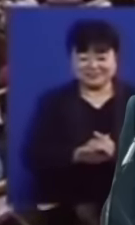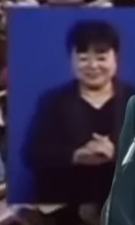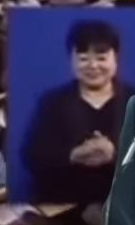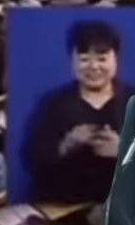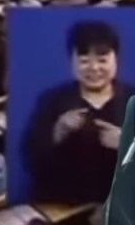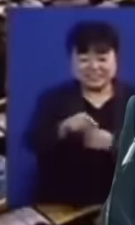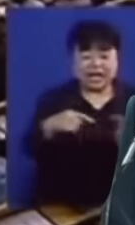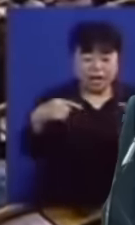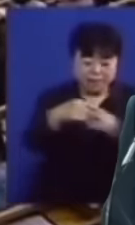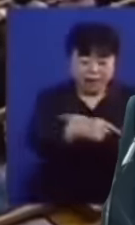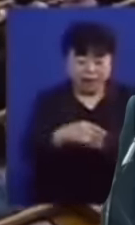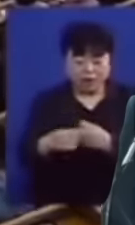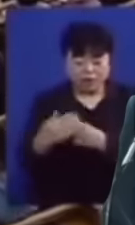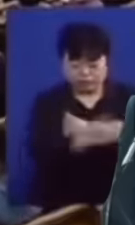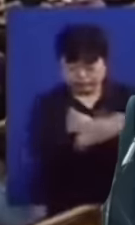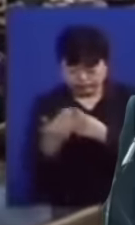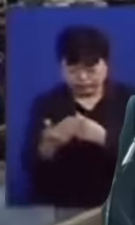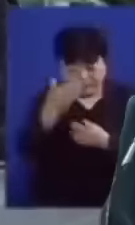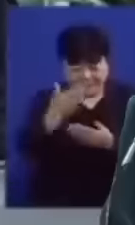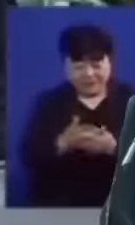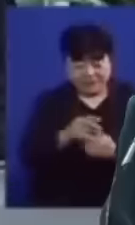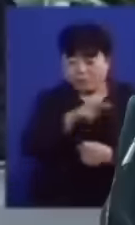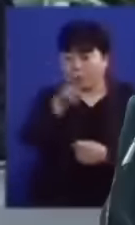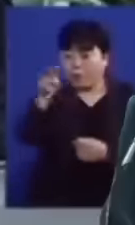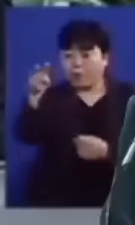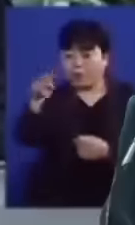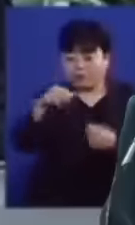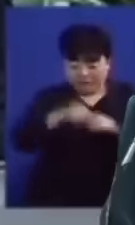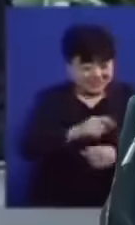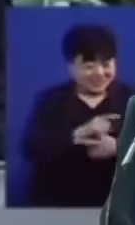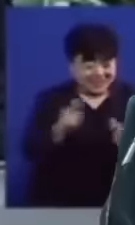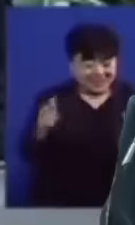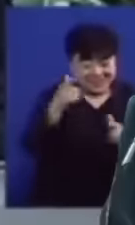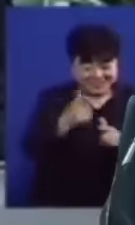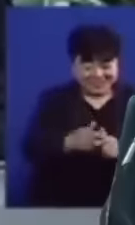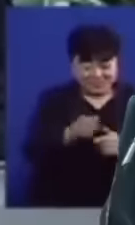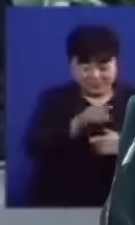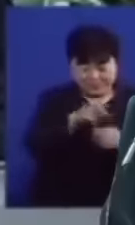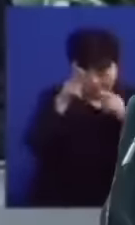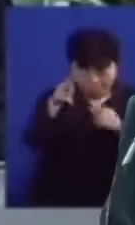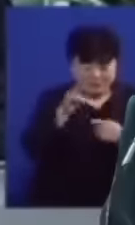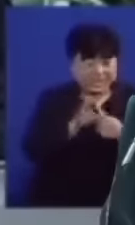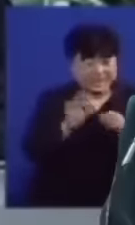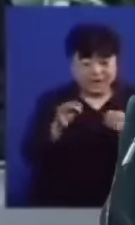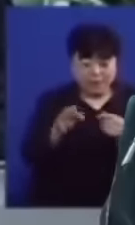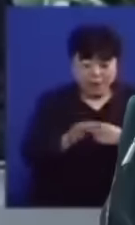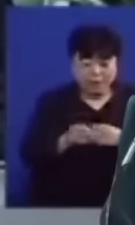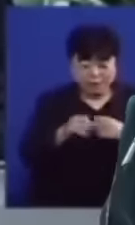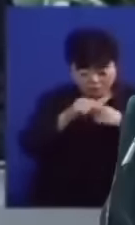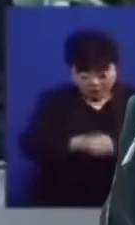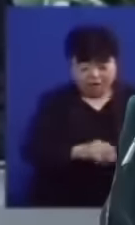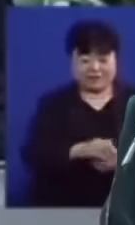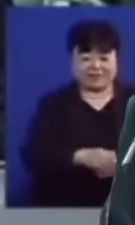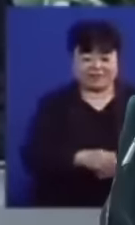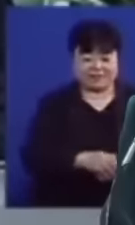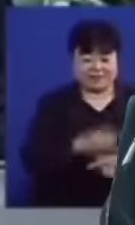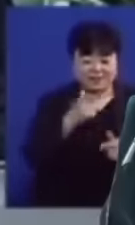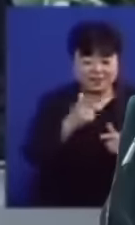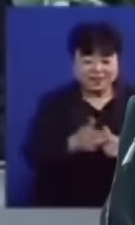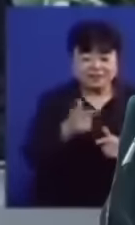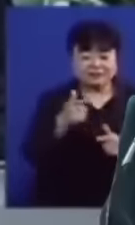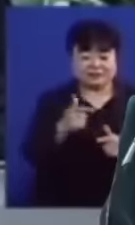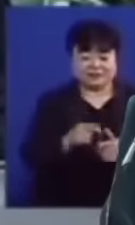사방으로 우겨쌈을 당하여도 예수님만 바라보면 우리가 쌓이지 않습니다. 예수님을 바라보지 아니하면 쌓이지요. 사방으로 우겨쌈을